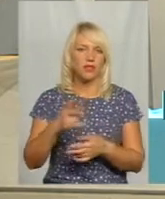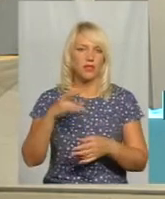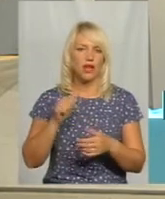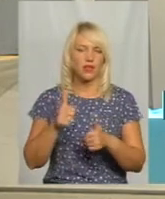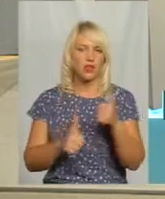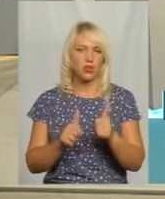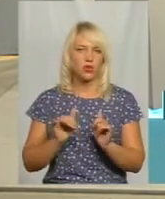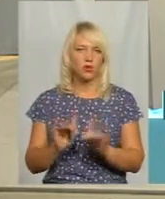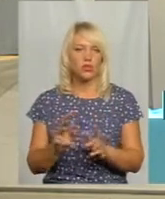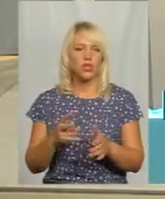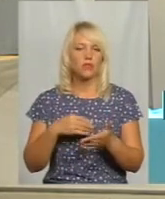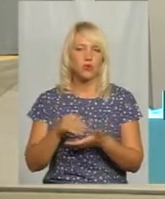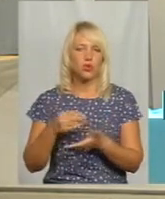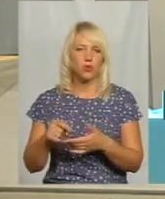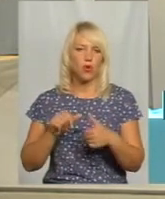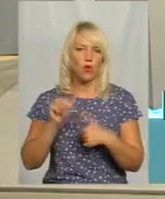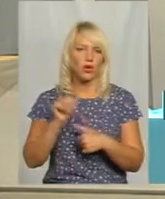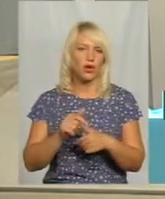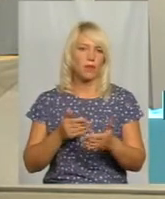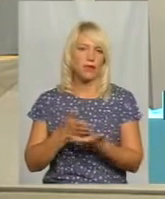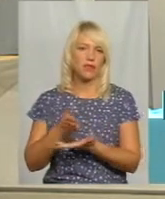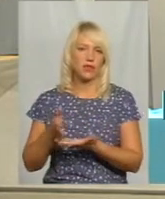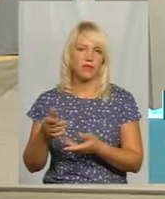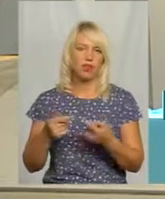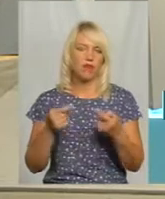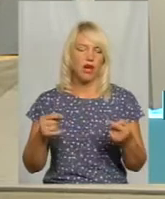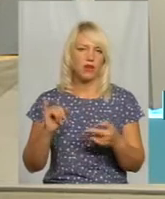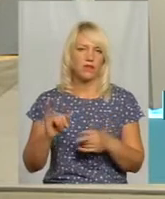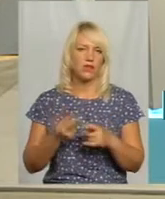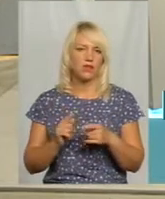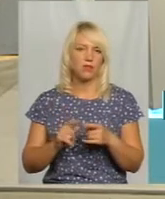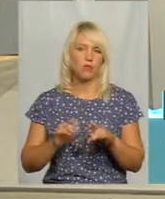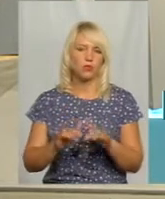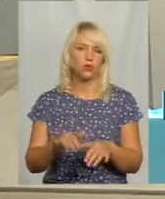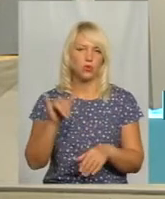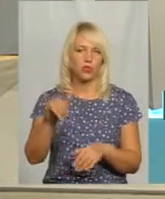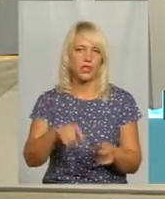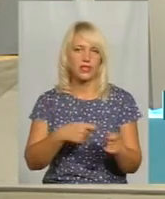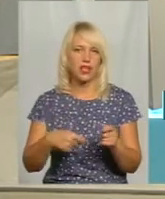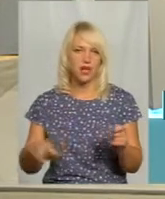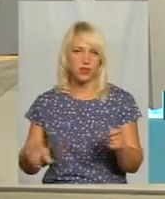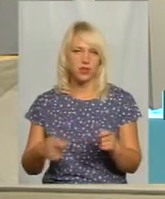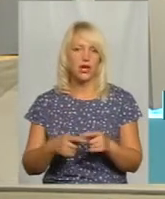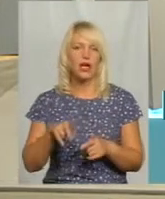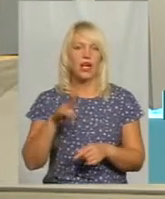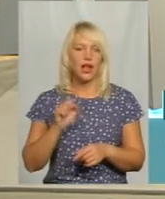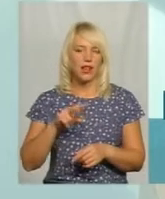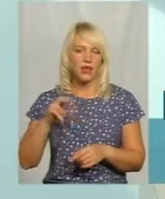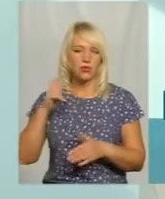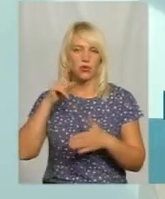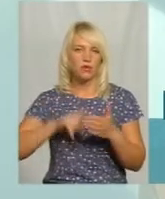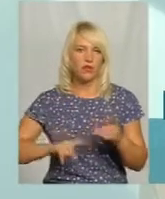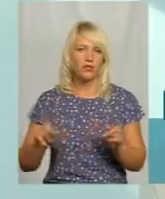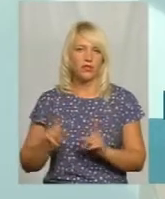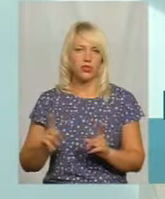процедури по закупівлі окремих видів товарів, і тому ці процедури у них затягуються. Але сподіваємося, що